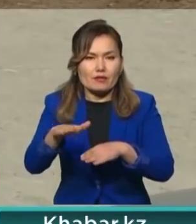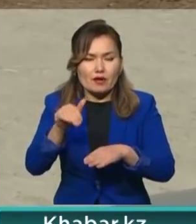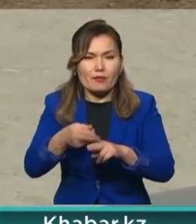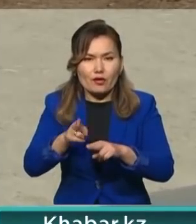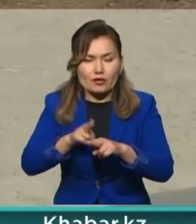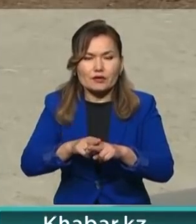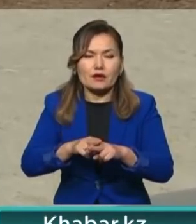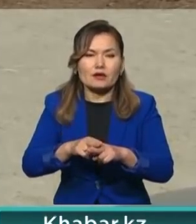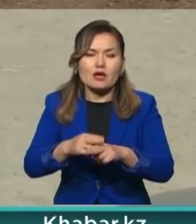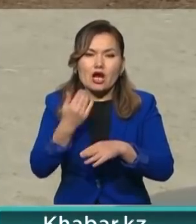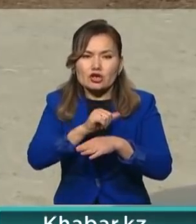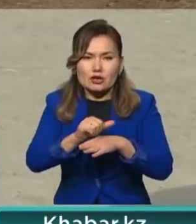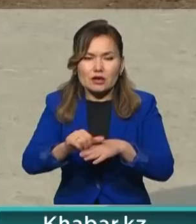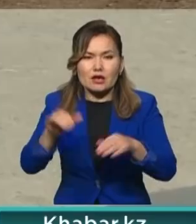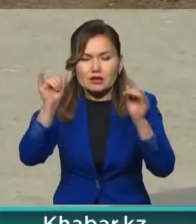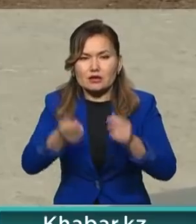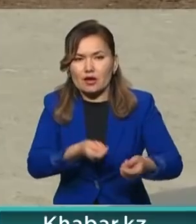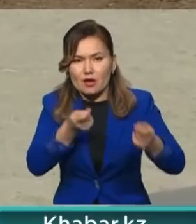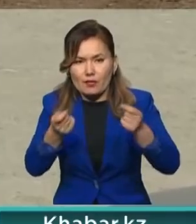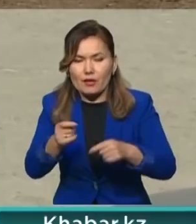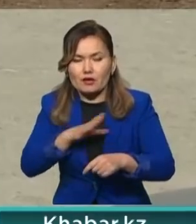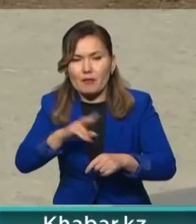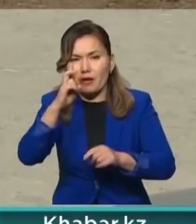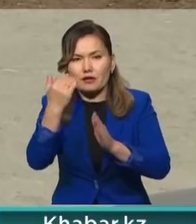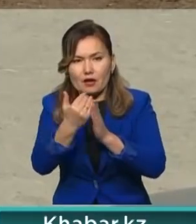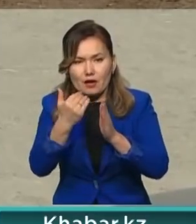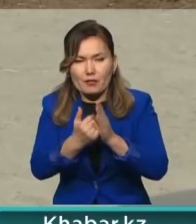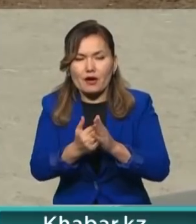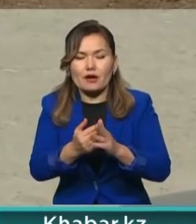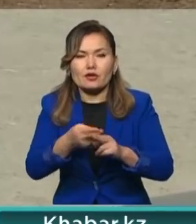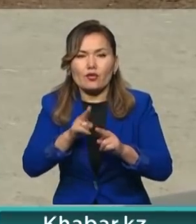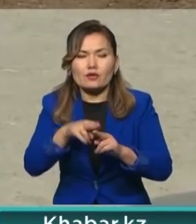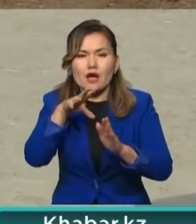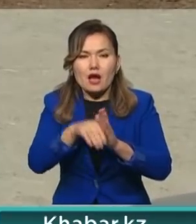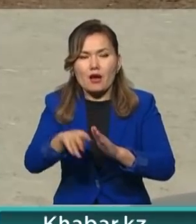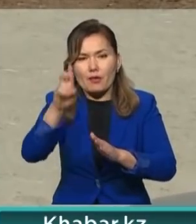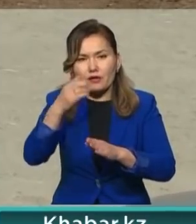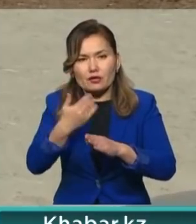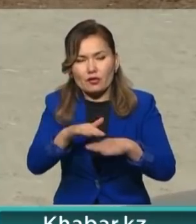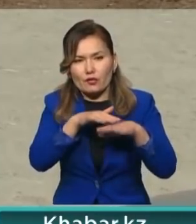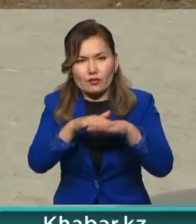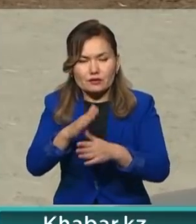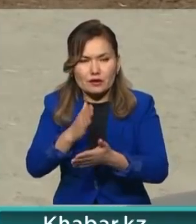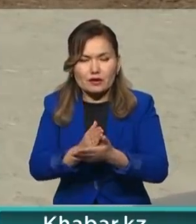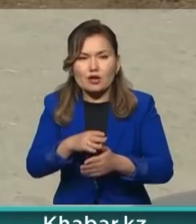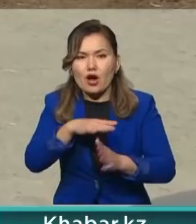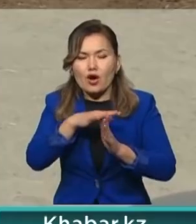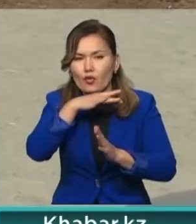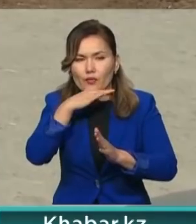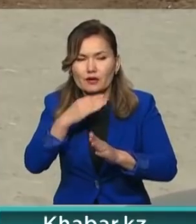жалғыз болса бағдарламасы емес, оған қосымша еңбек бағдарламасы, өзіміздің жергілікті бюджеттен бөлініп жатқан қаражаттары бар.